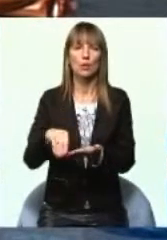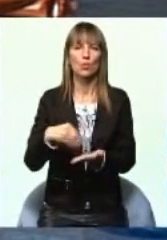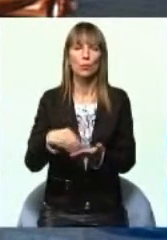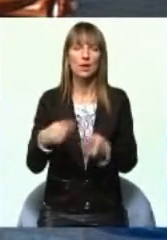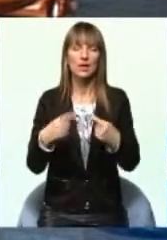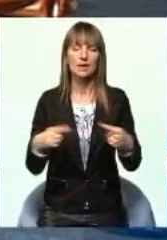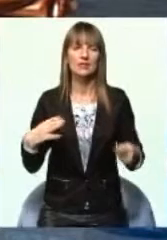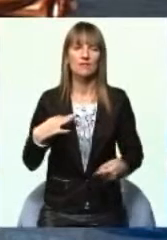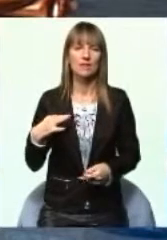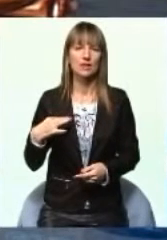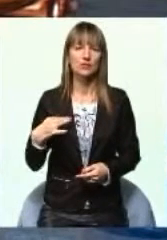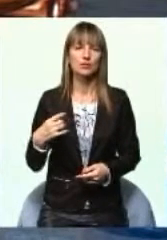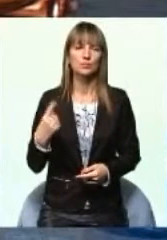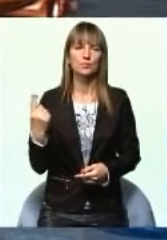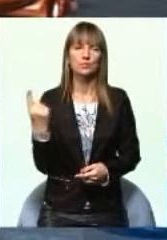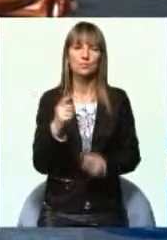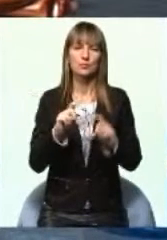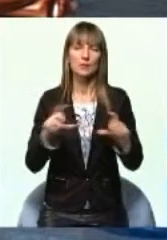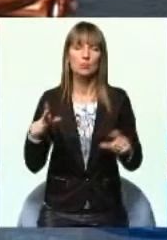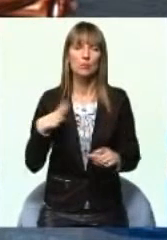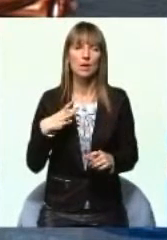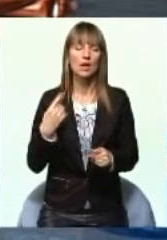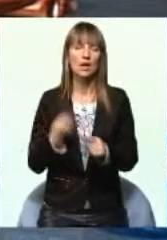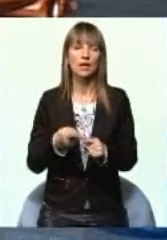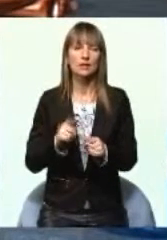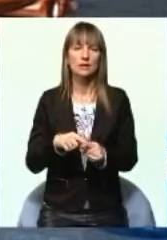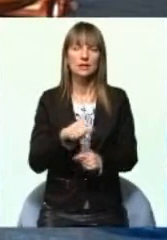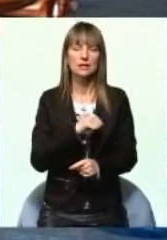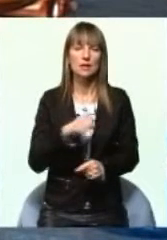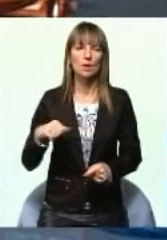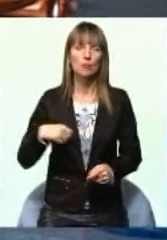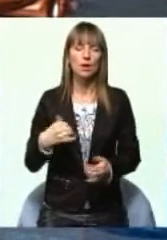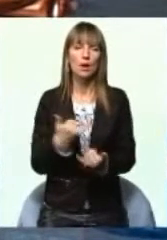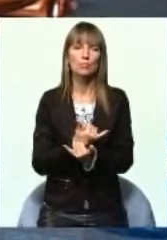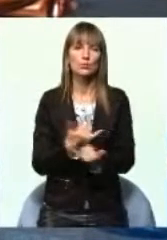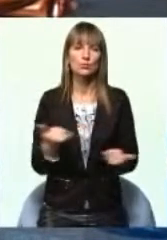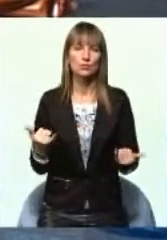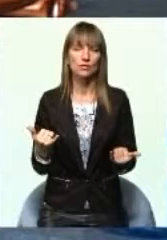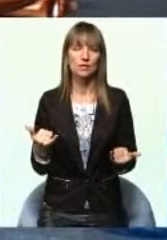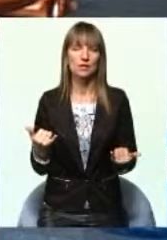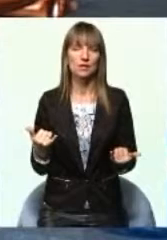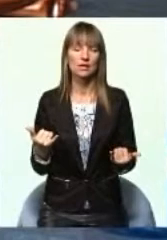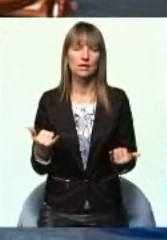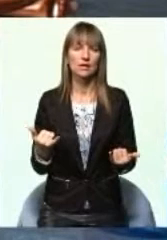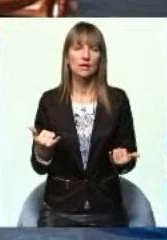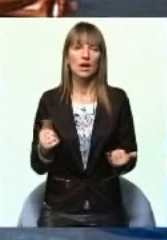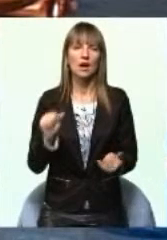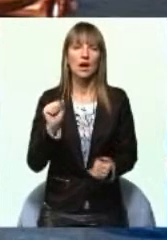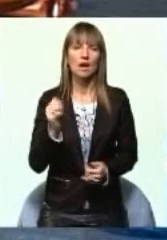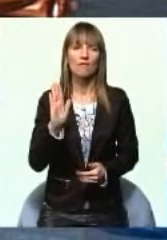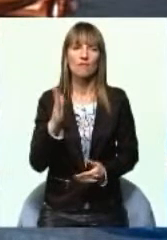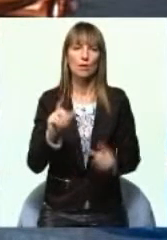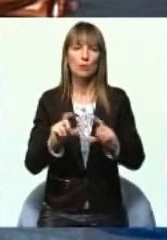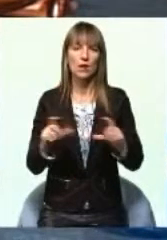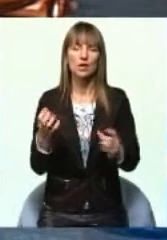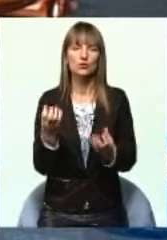різні речі. Перші магазини були – це магазини самообслуживания. Так, а люди... в магазинах ще